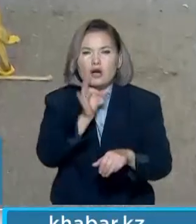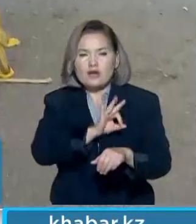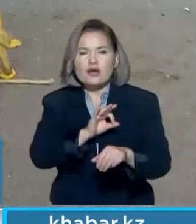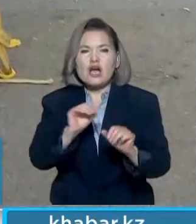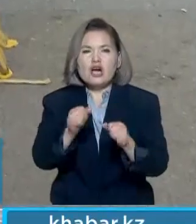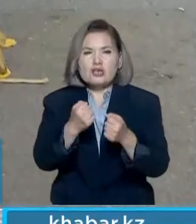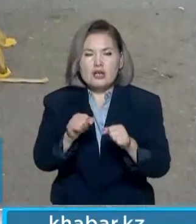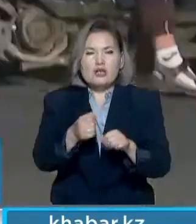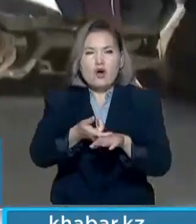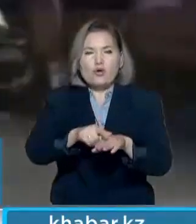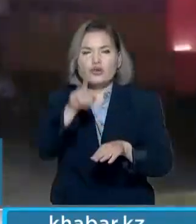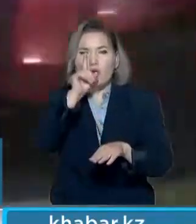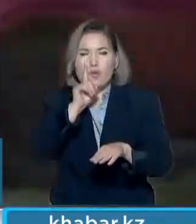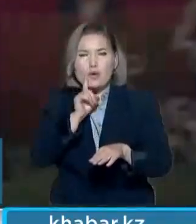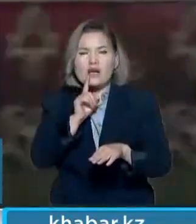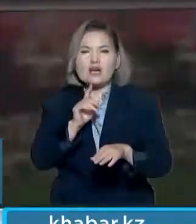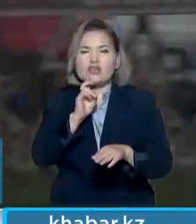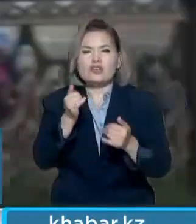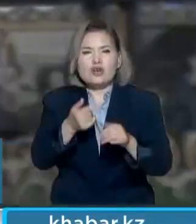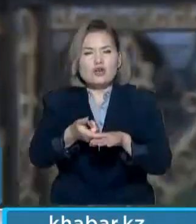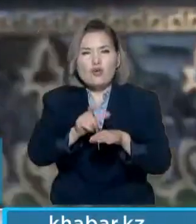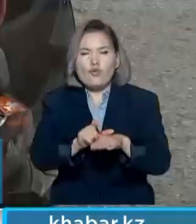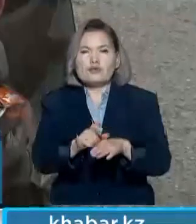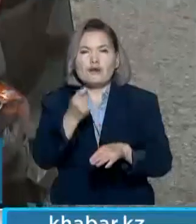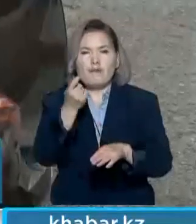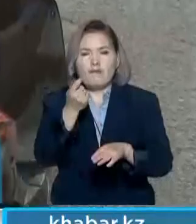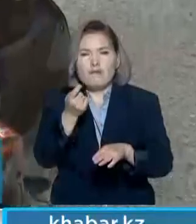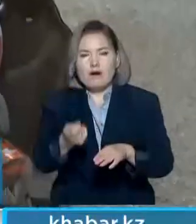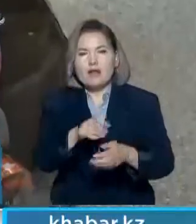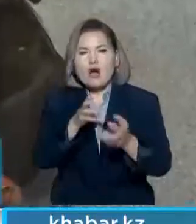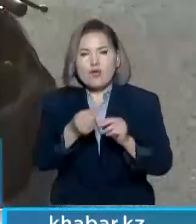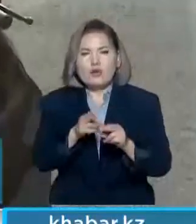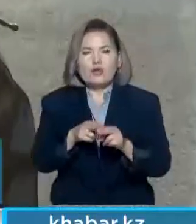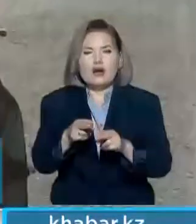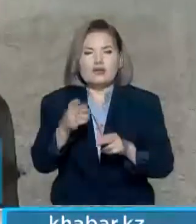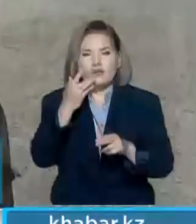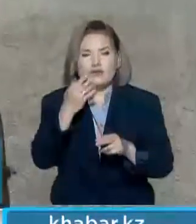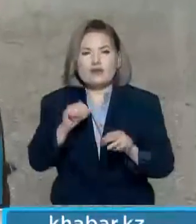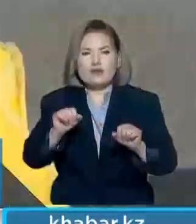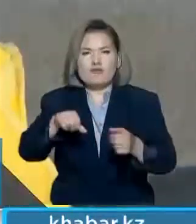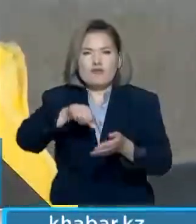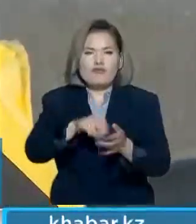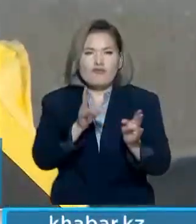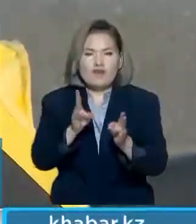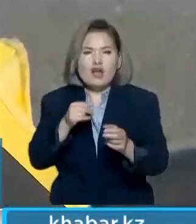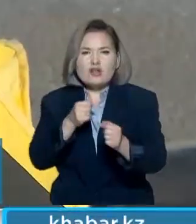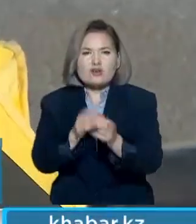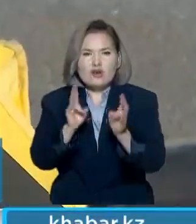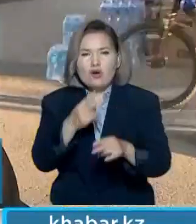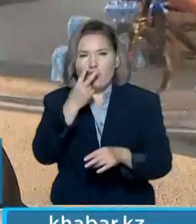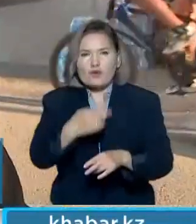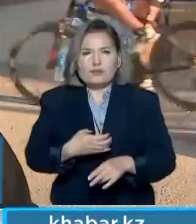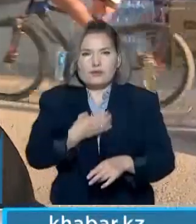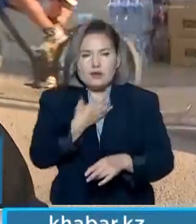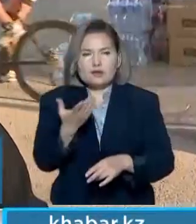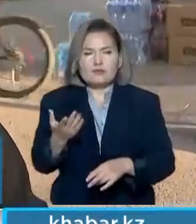қолайлы. Жеткізушілер үшін таптырмас көліктерсіз. Бірақ Нұрлан жолдағы жағдайды көріп, уайымдайтынын айтады. Қазір енді көбінесе